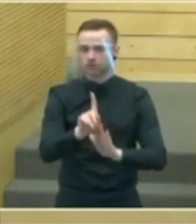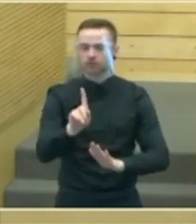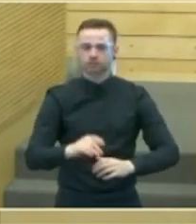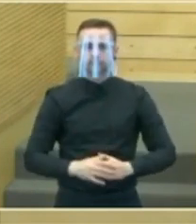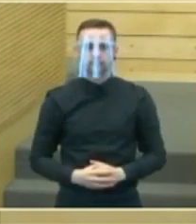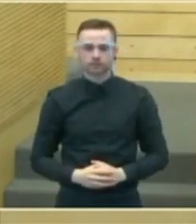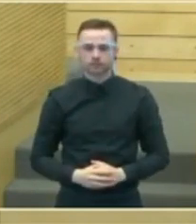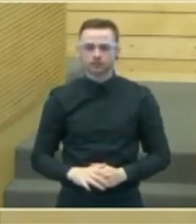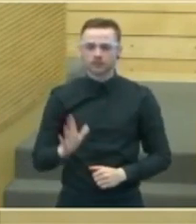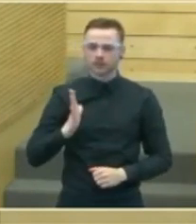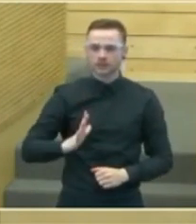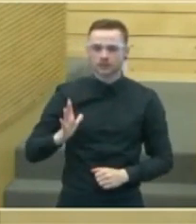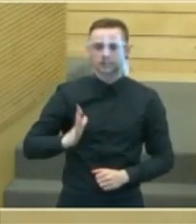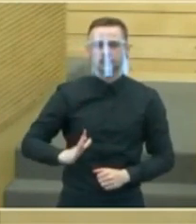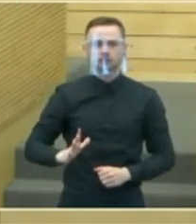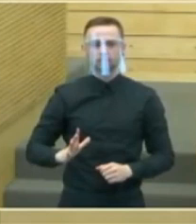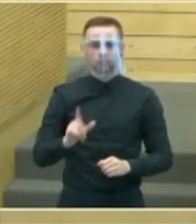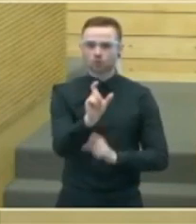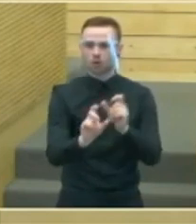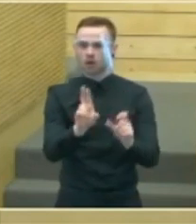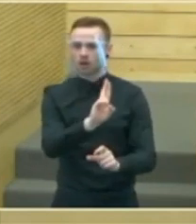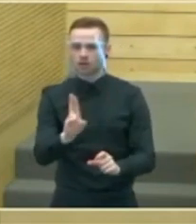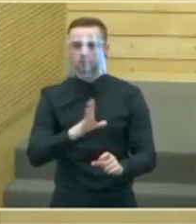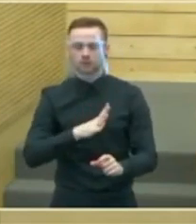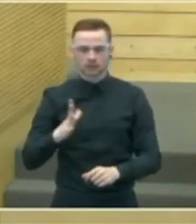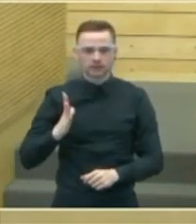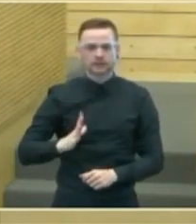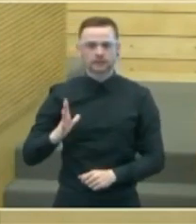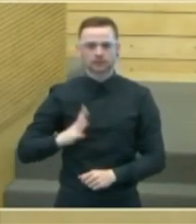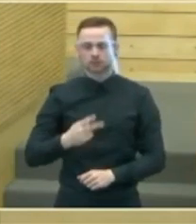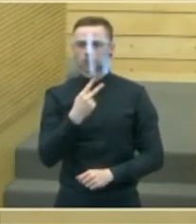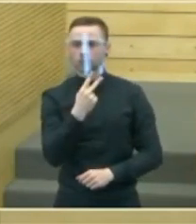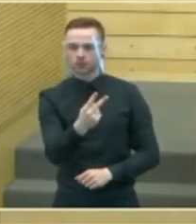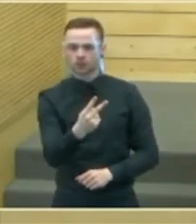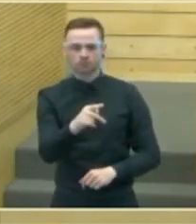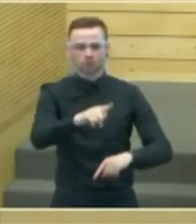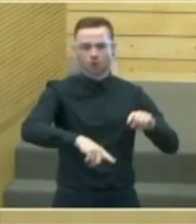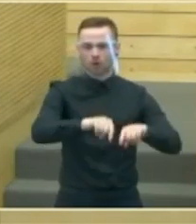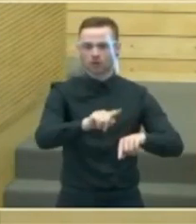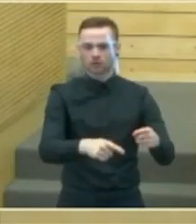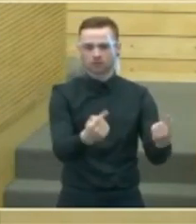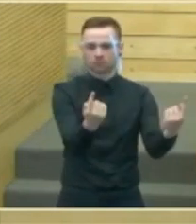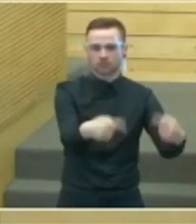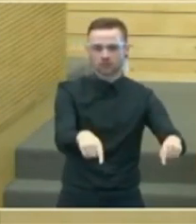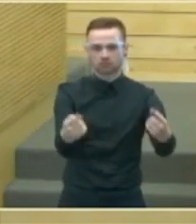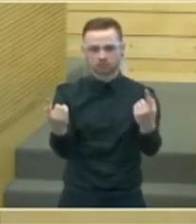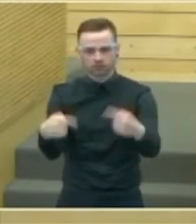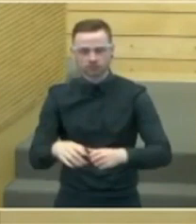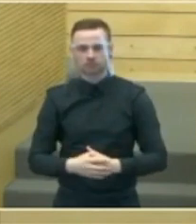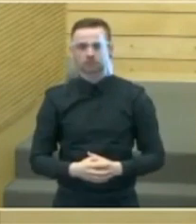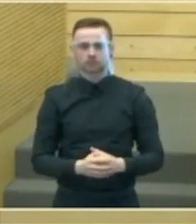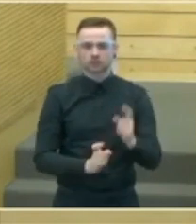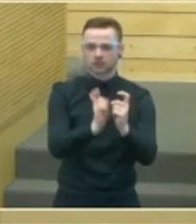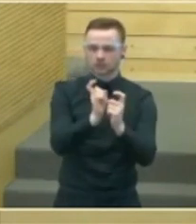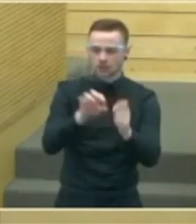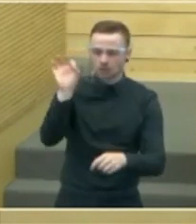Kantrybę ir ištvermę apdovanoti Lietuvos žmonės stebėjo kaip klumpa politikai. Be vaisių rietenų,